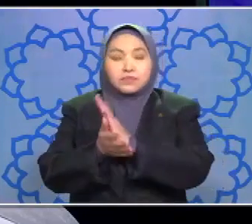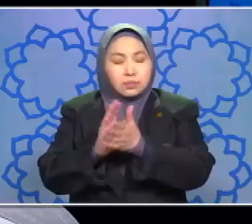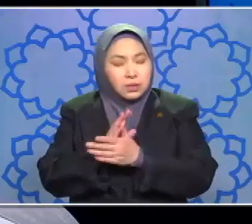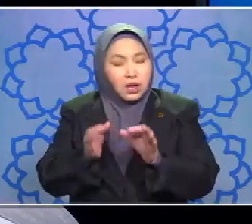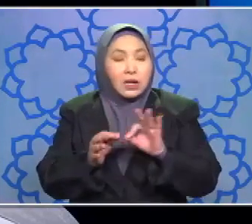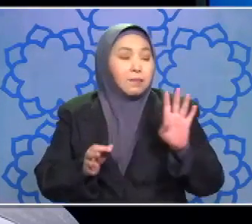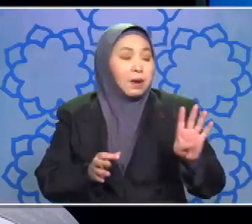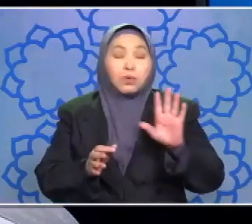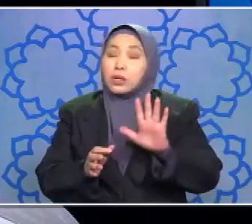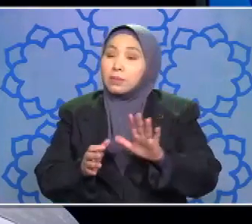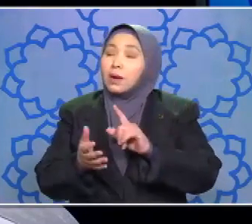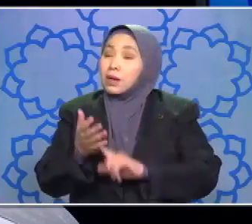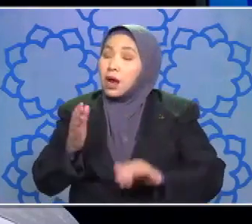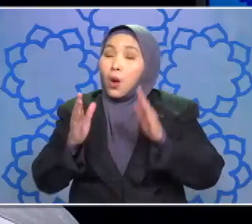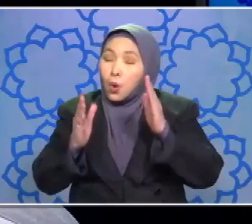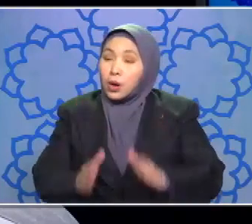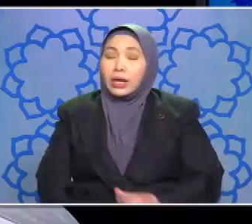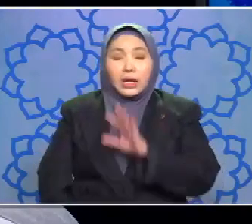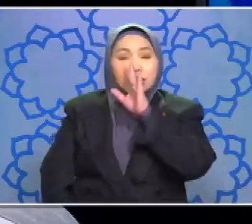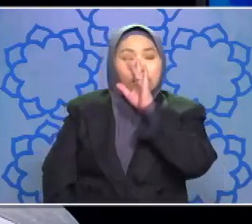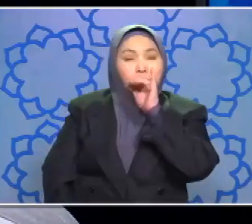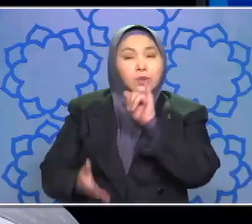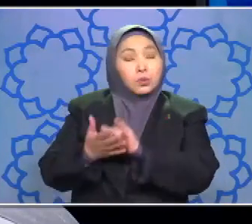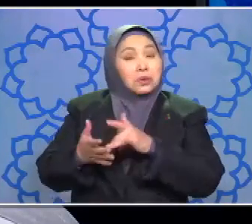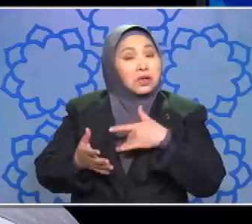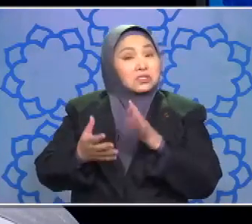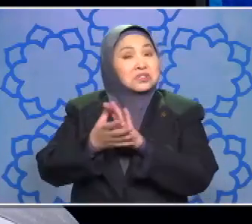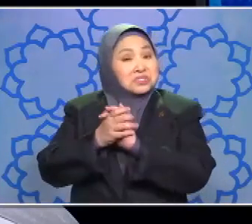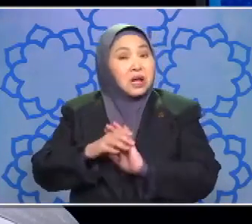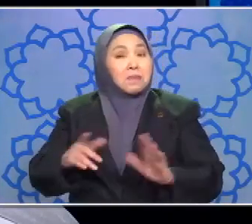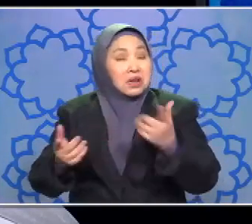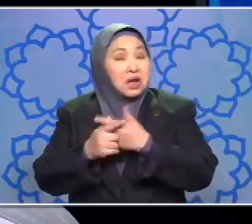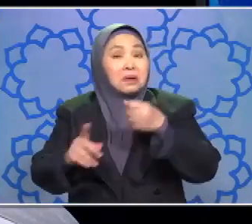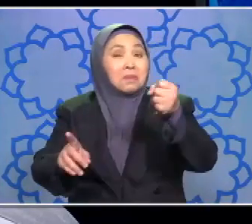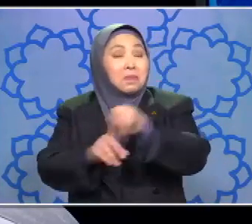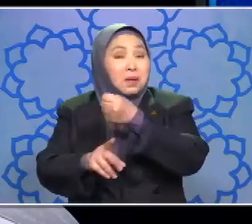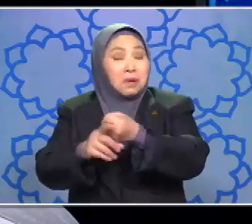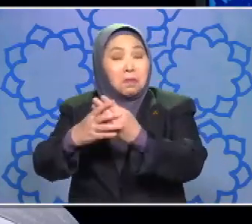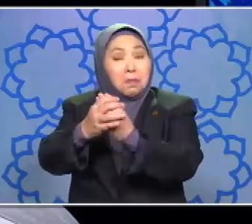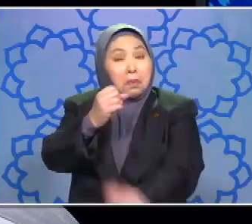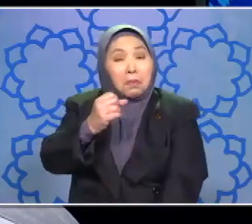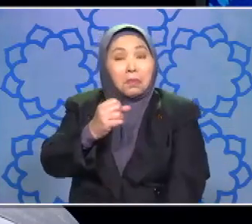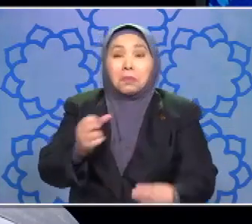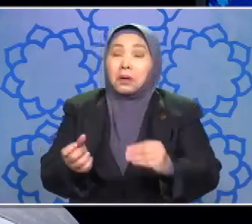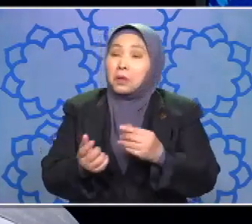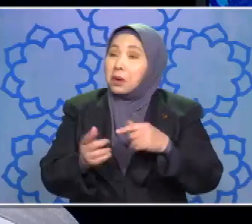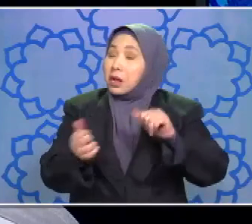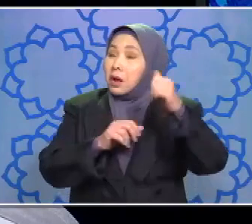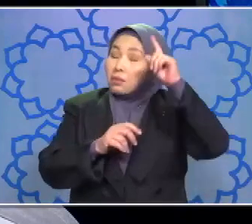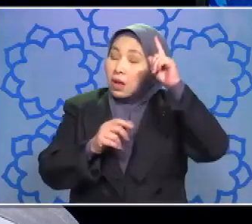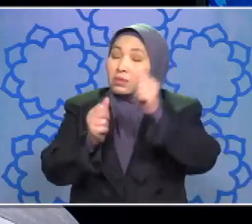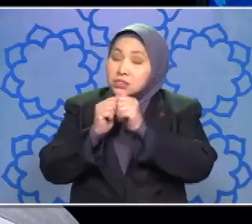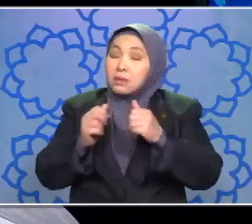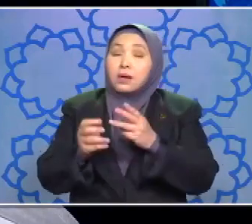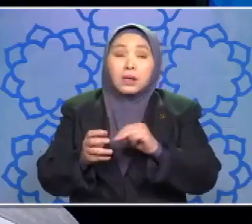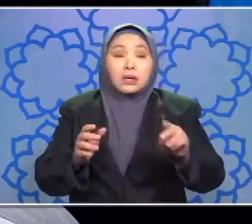45, apakah orang yang melakukan tipu daya jahat merasa selamat daripada bencana ditenggelamkan bumi oleh Allah bersama mereka, atau